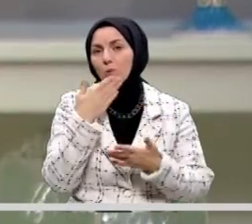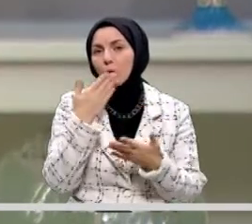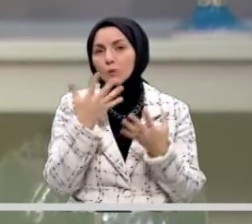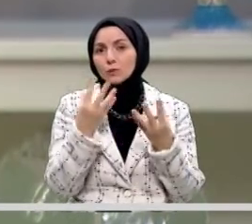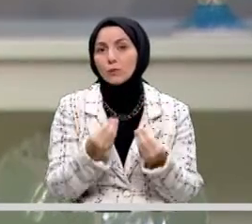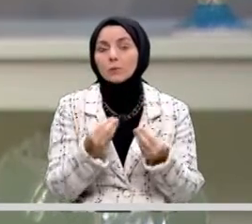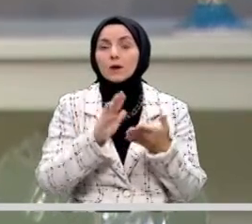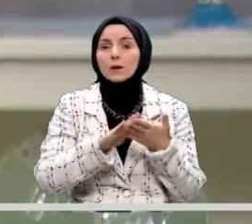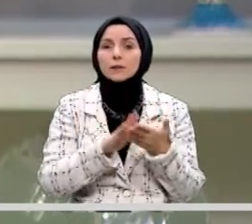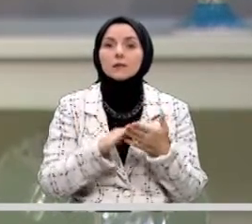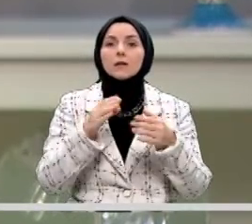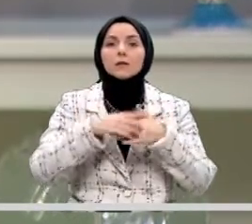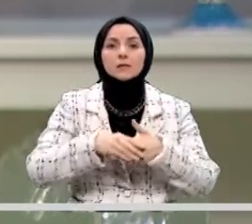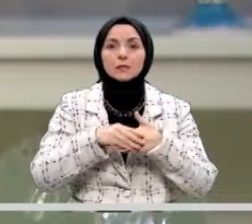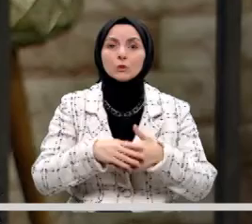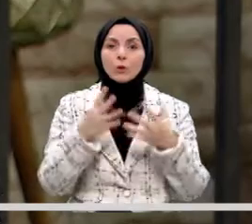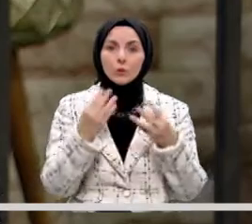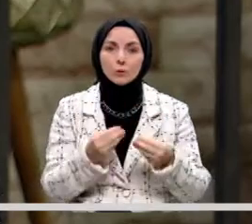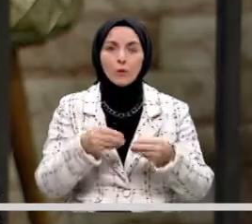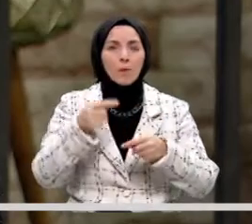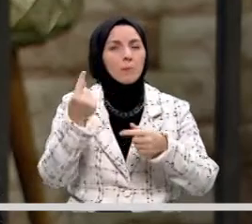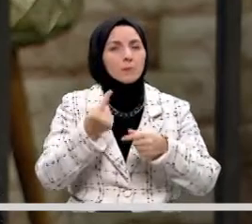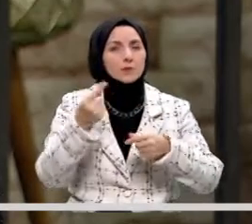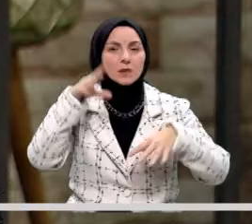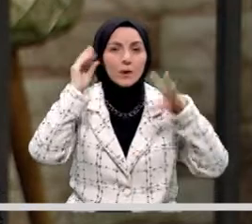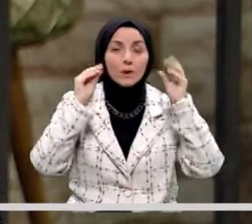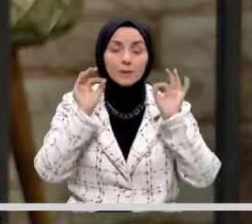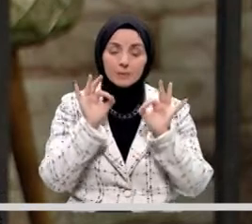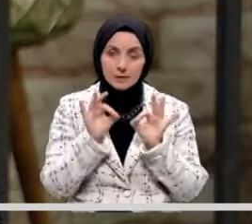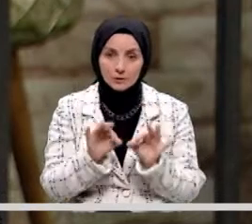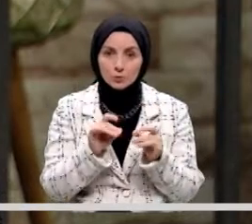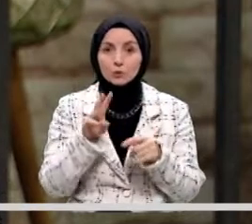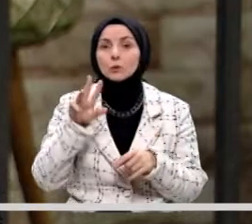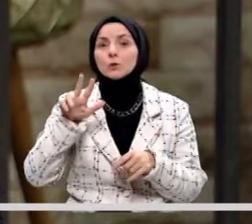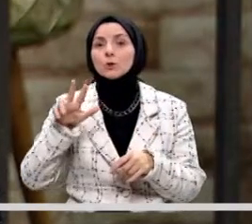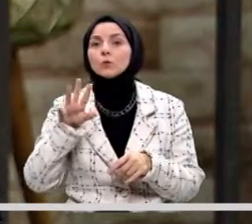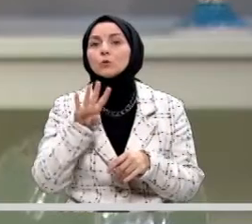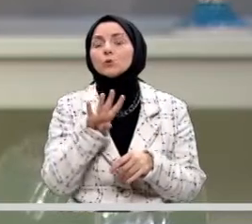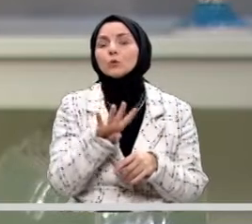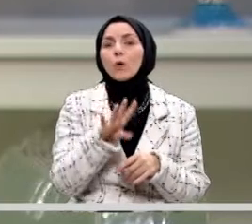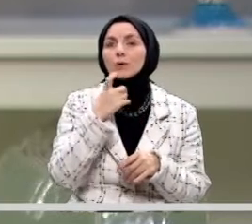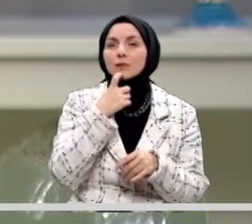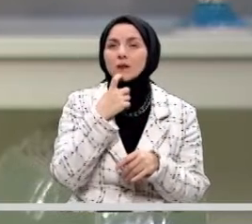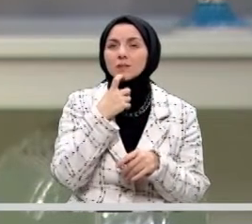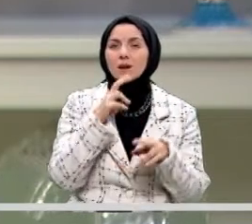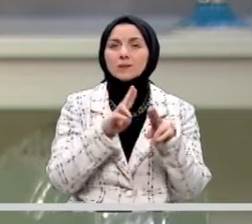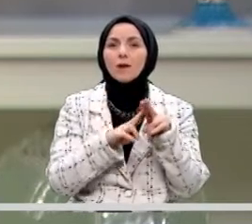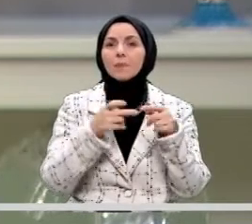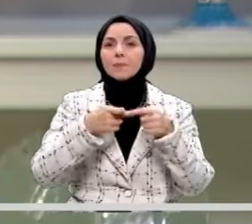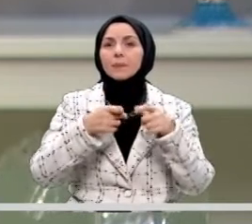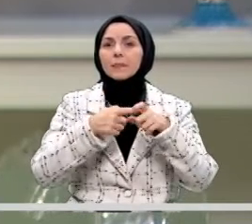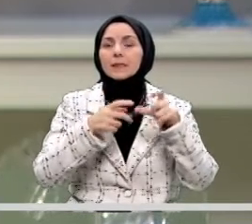öğreniyorsunuz başlıyoruz hocam 3-4 yaşlarında artık Hani anneler biraz daha çalıştığı için o yaşlara kadar indi kreşlerle